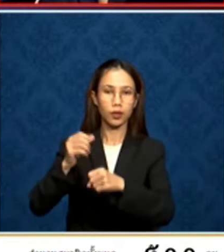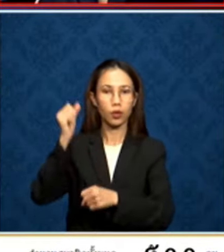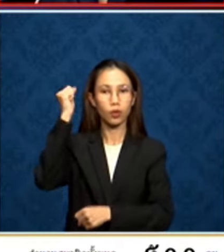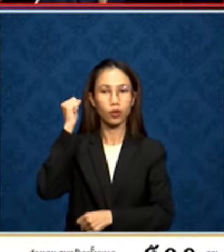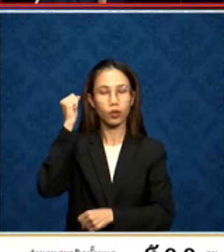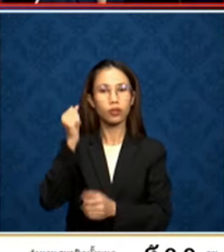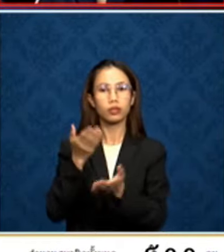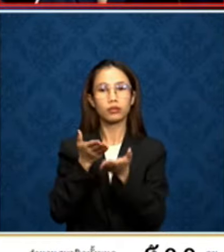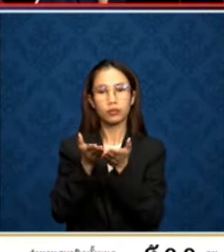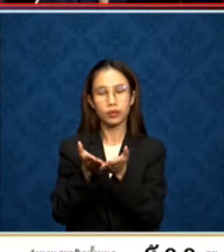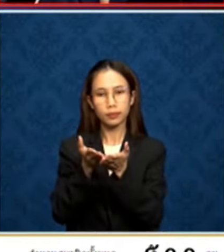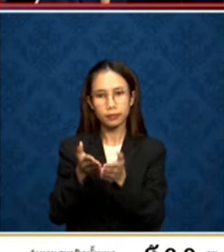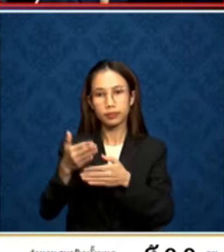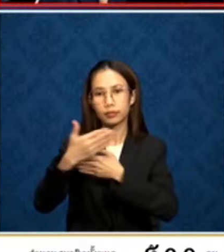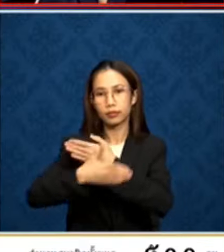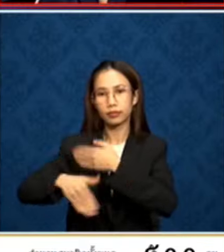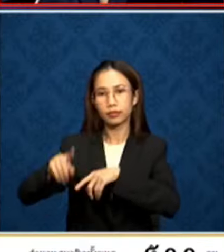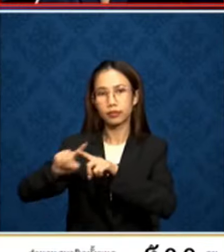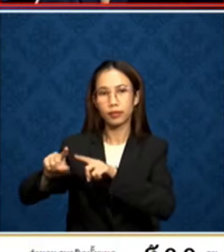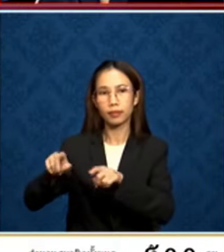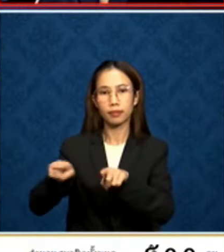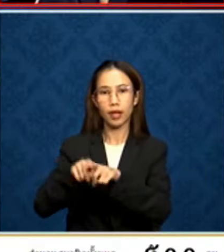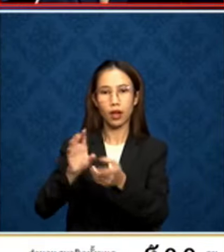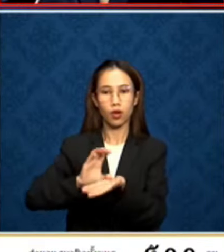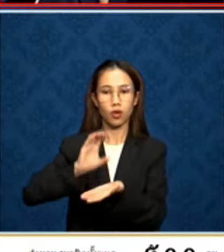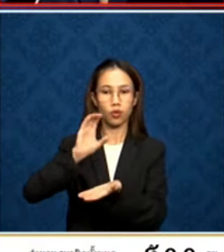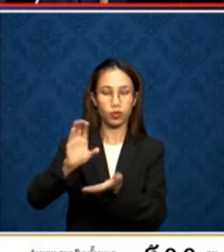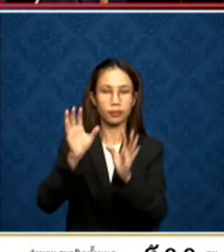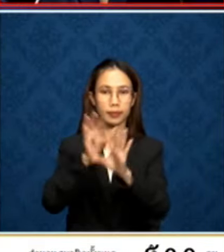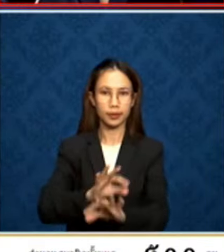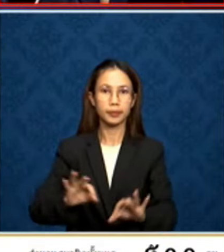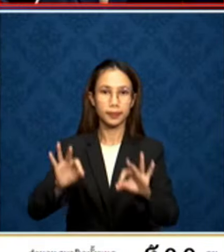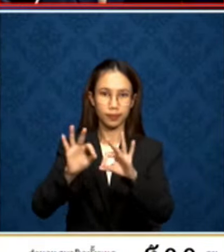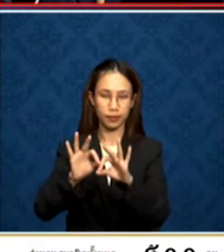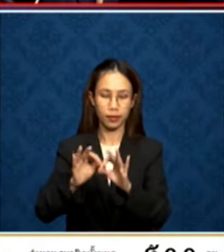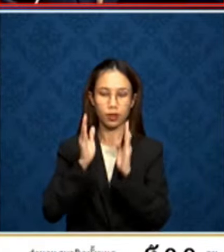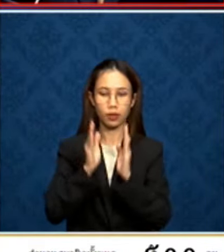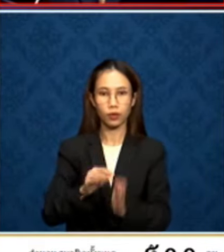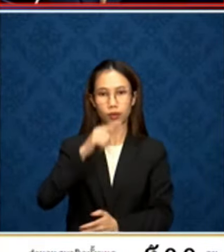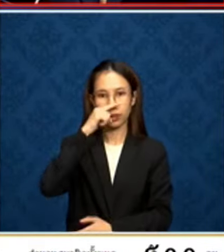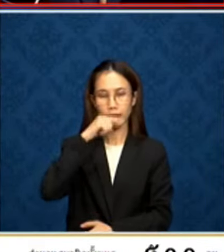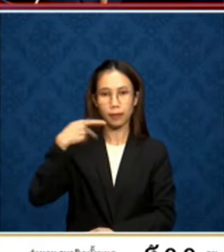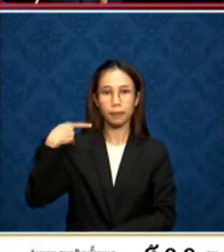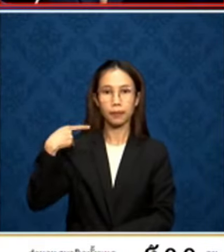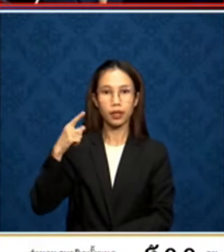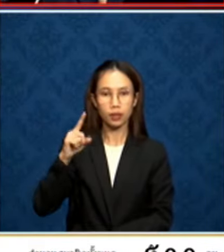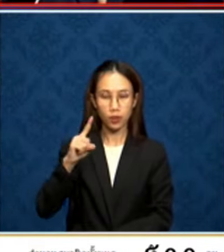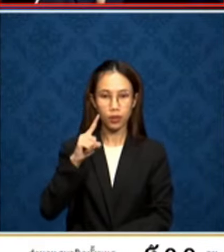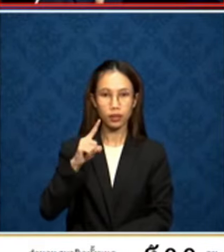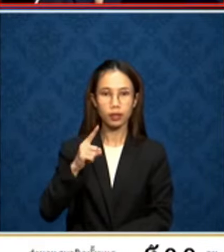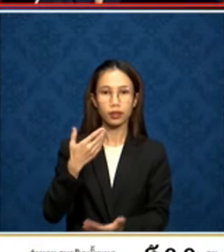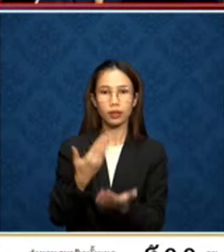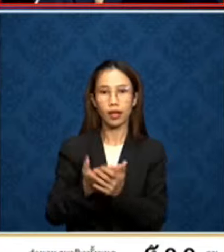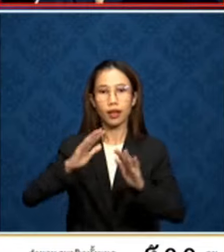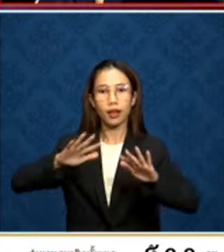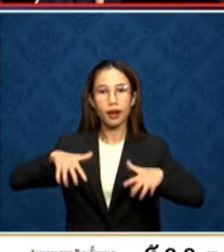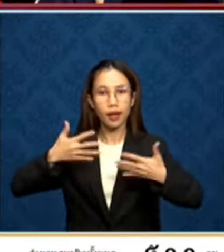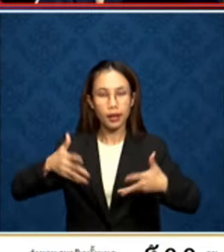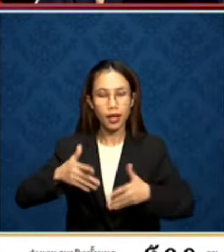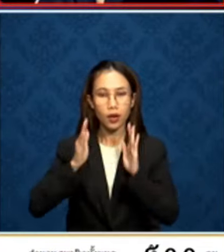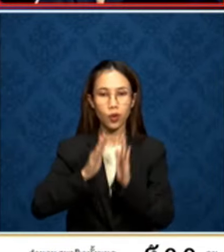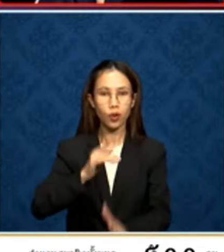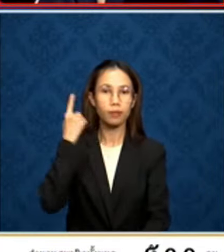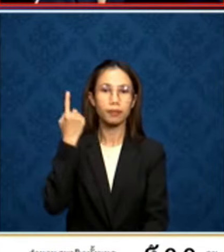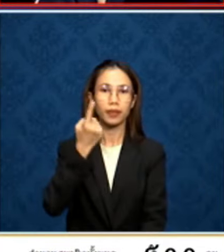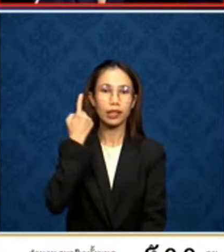มวลชนถือเป็นการลงทุนที่มีความจำเป็นอย่างยิ่งคนไทยได้ประโยชน์สามารถสร้างรายได้จากนักท่องเที่ยวที่